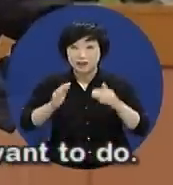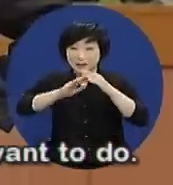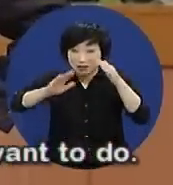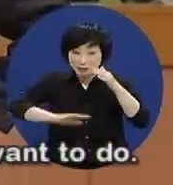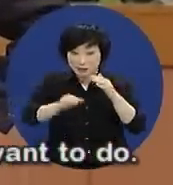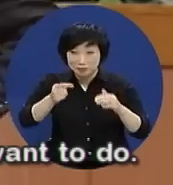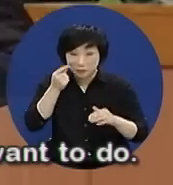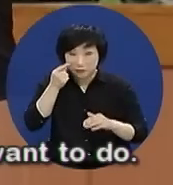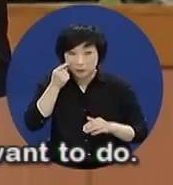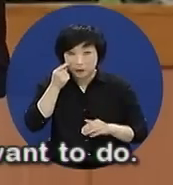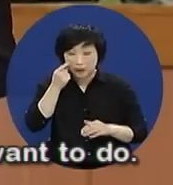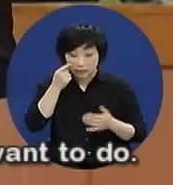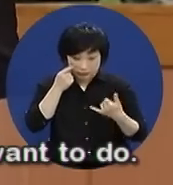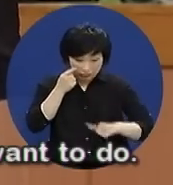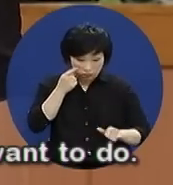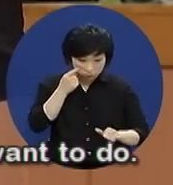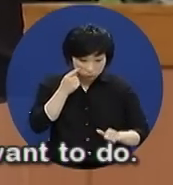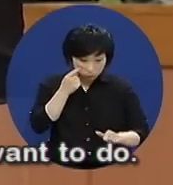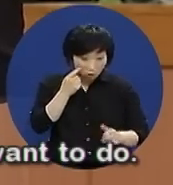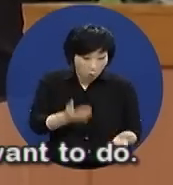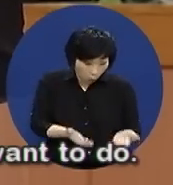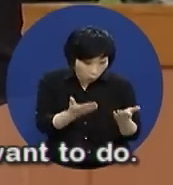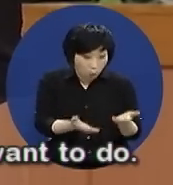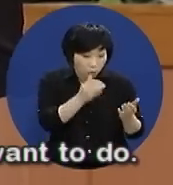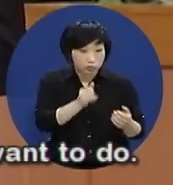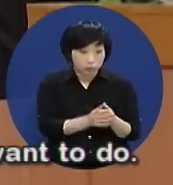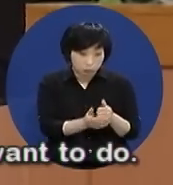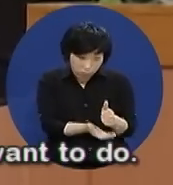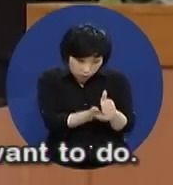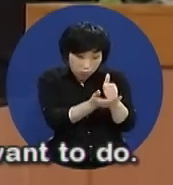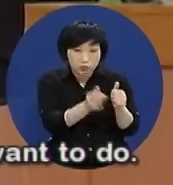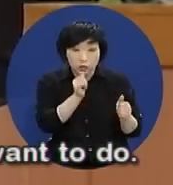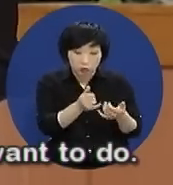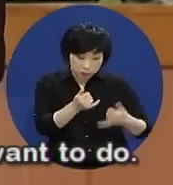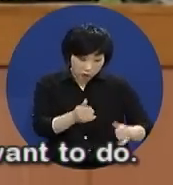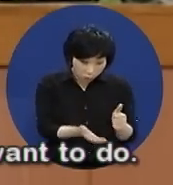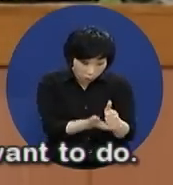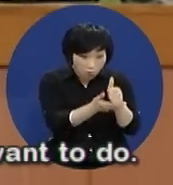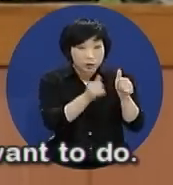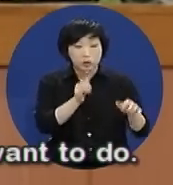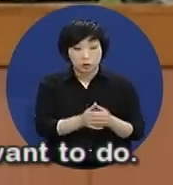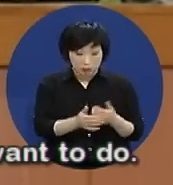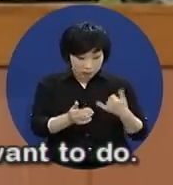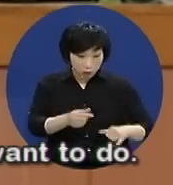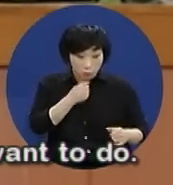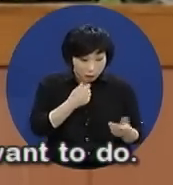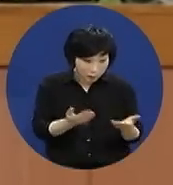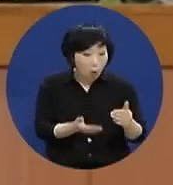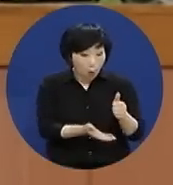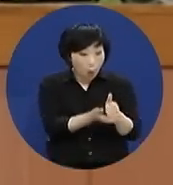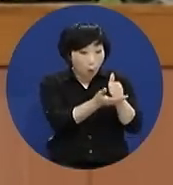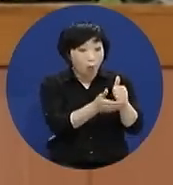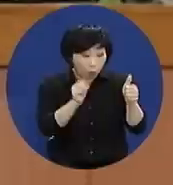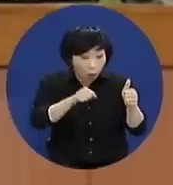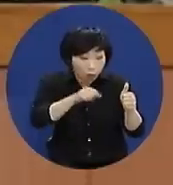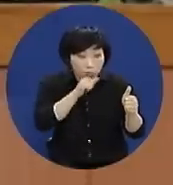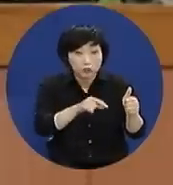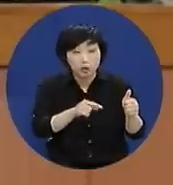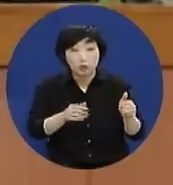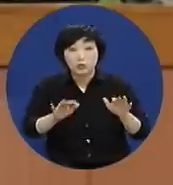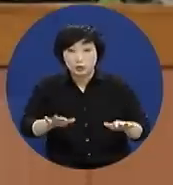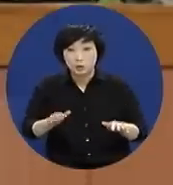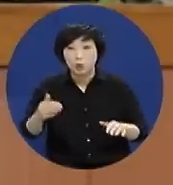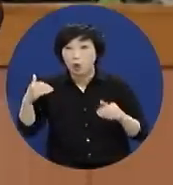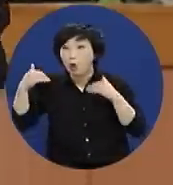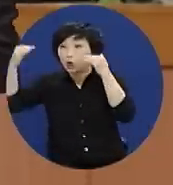家庭でも子供たちが王様のようです子供がやりたい放題でやらせますそれで熱の大人